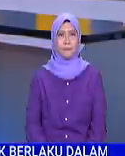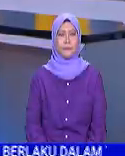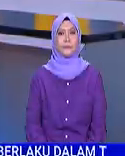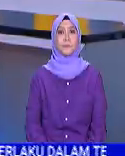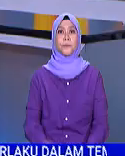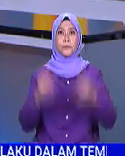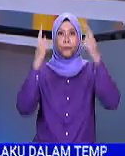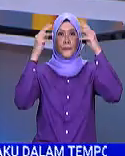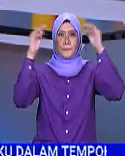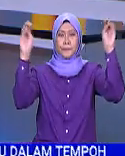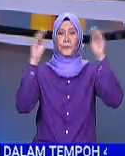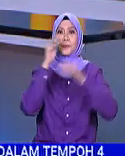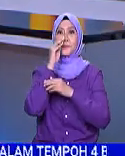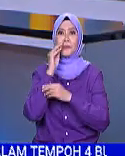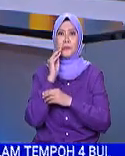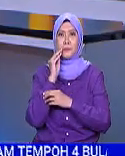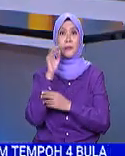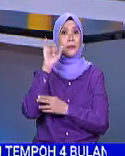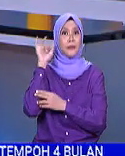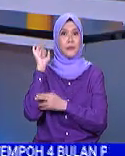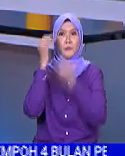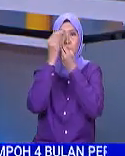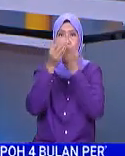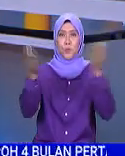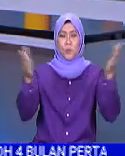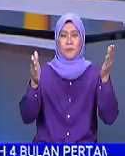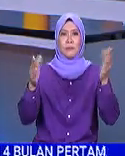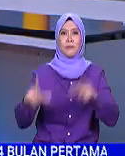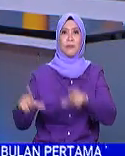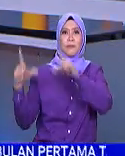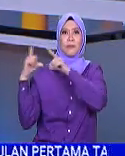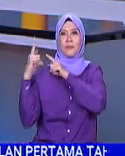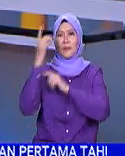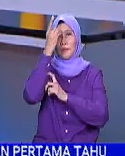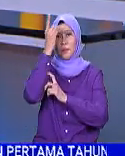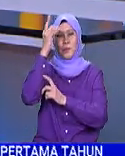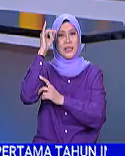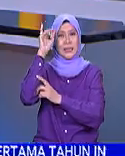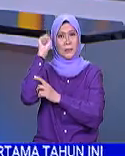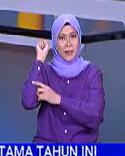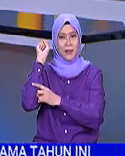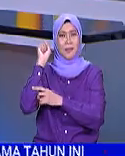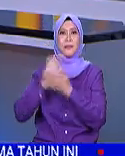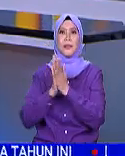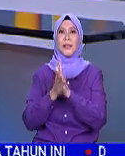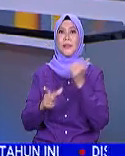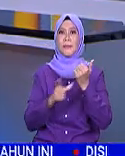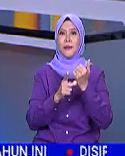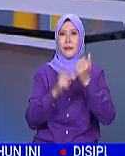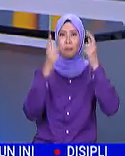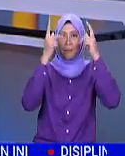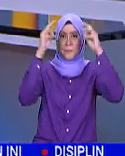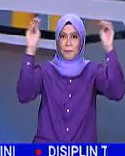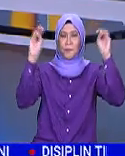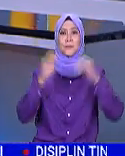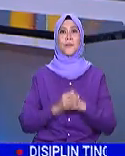Reni menceritakan Sri Muhyiddin Yassin semalam umumkan pelantikan Datuk Sri Ismail Sabri yogs sebagai timbalan Perdana Menteri